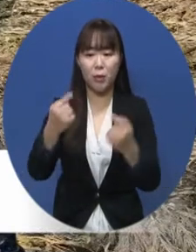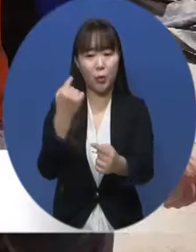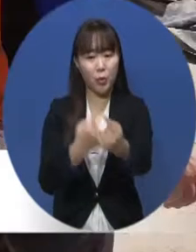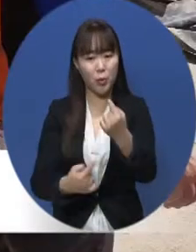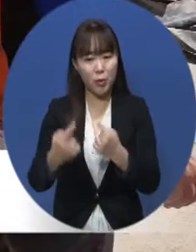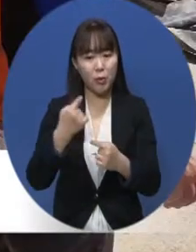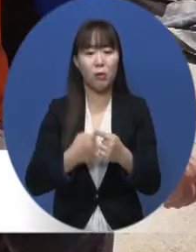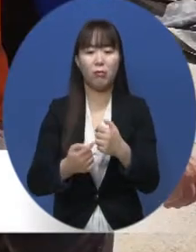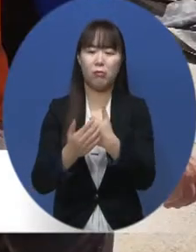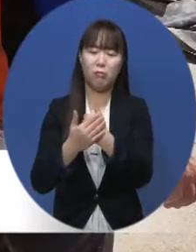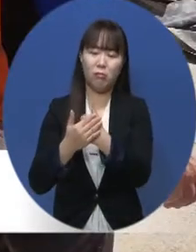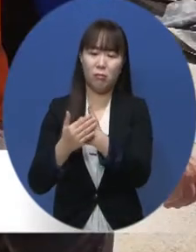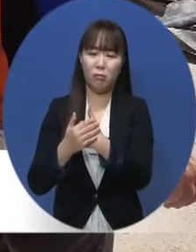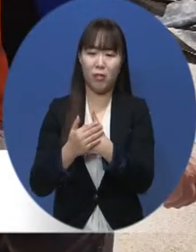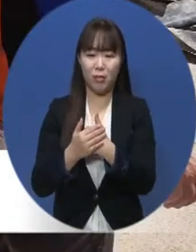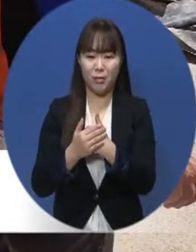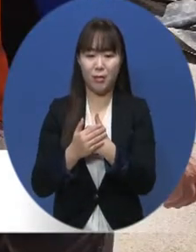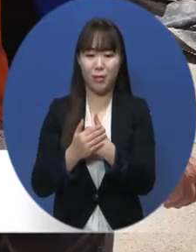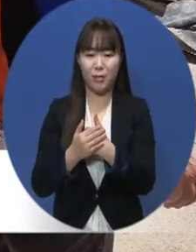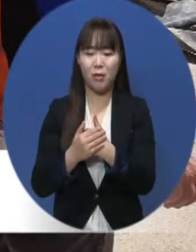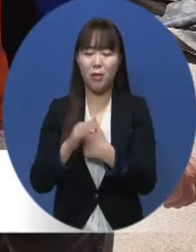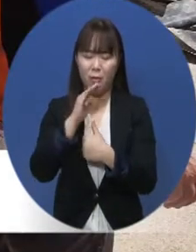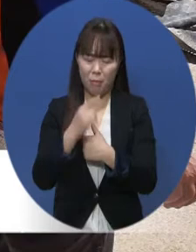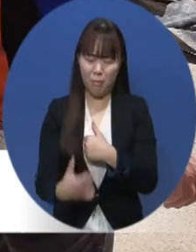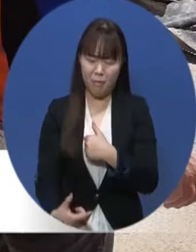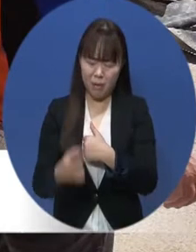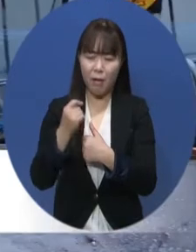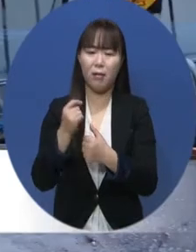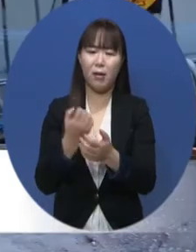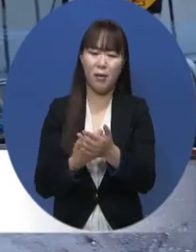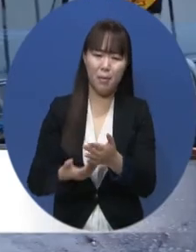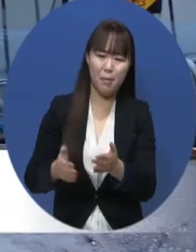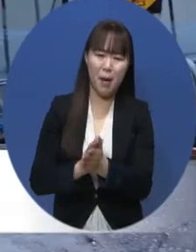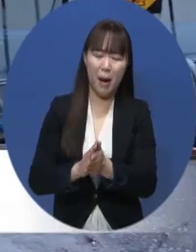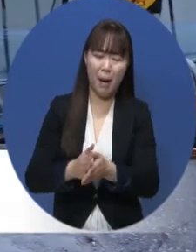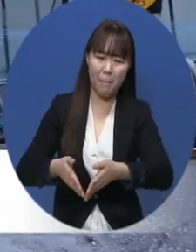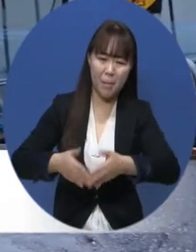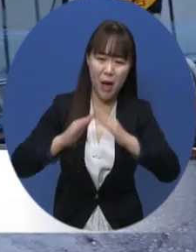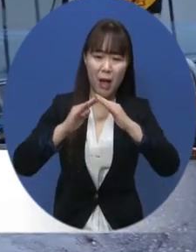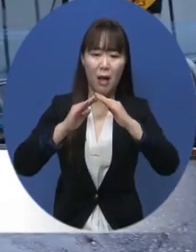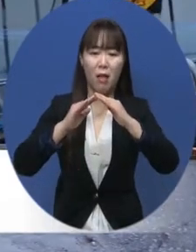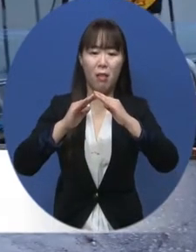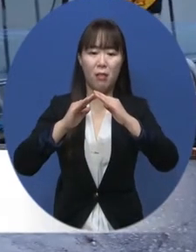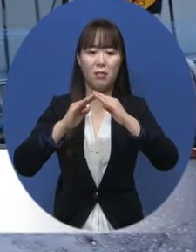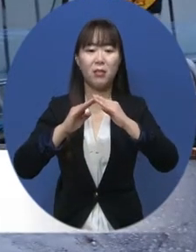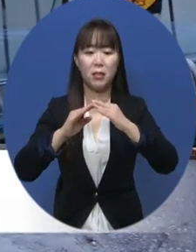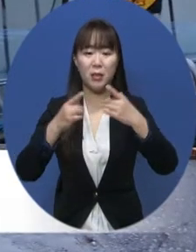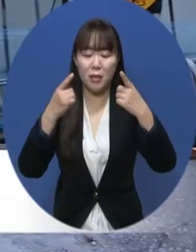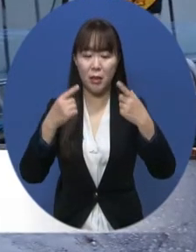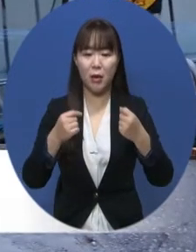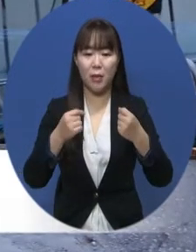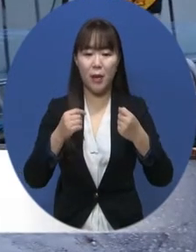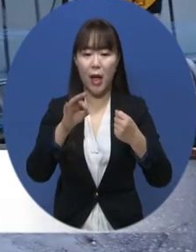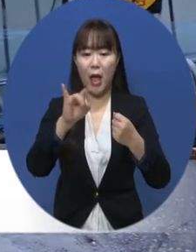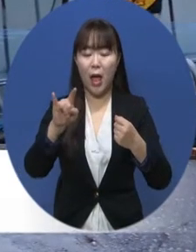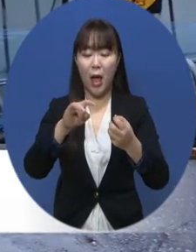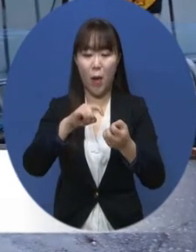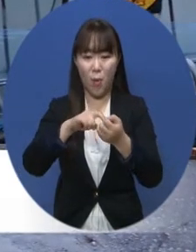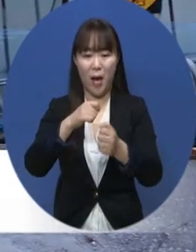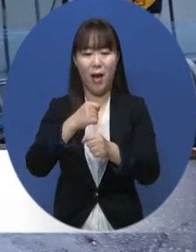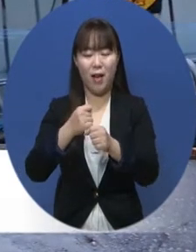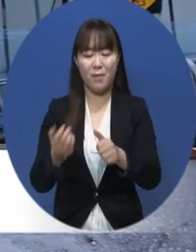말이 도움을 줘 가지고 빠른 시일안에 부끄러 해가지고 어 이렇게 외박을 좀 키우고